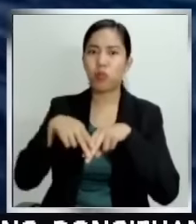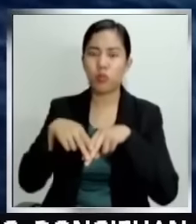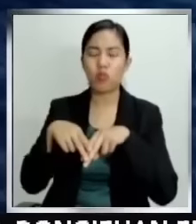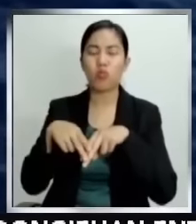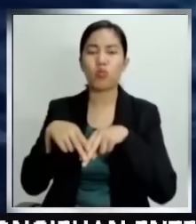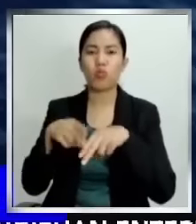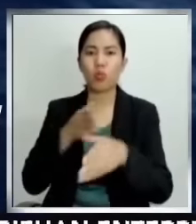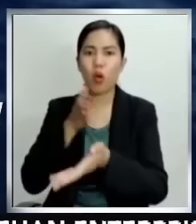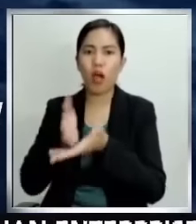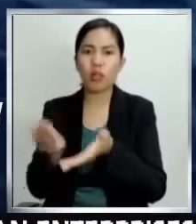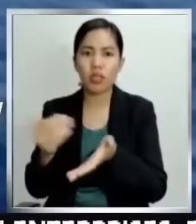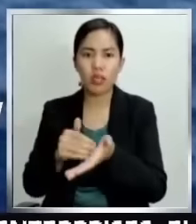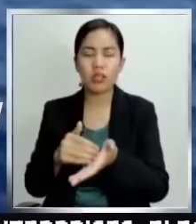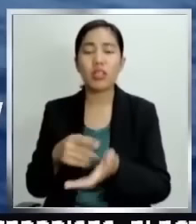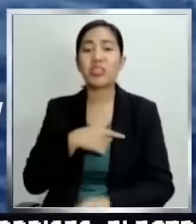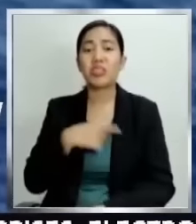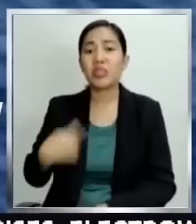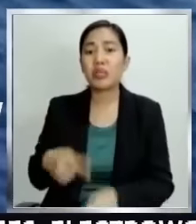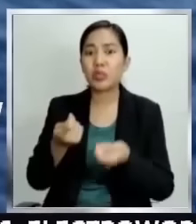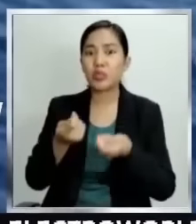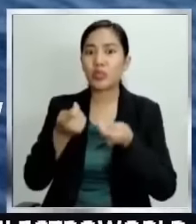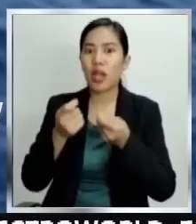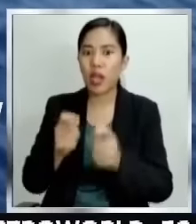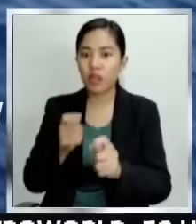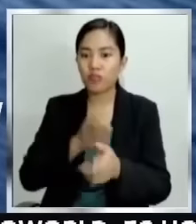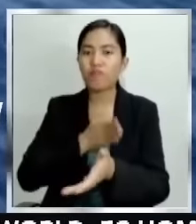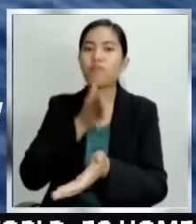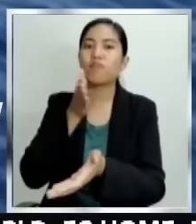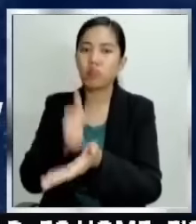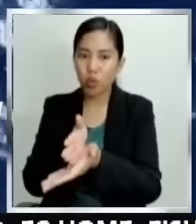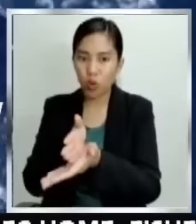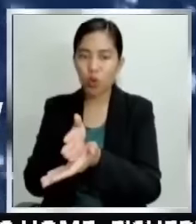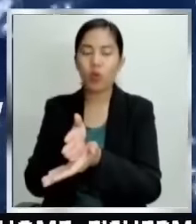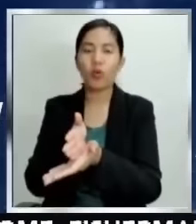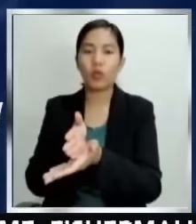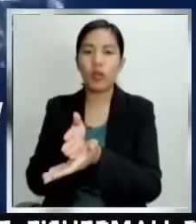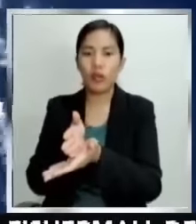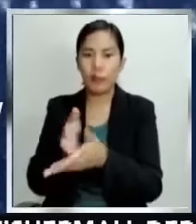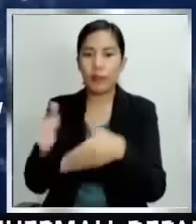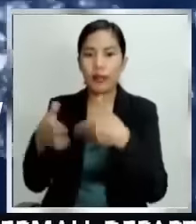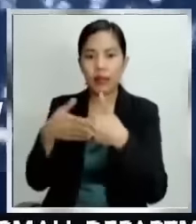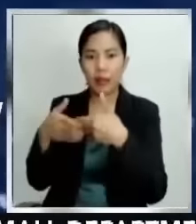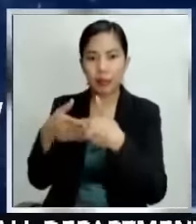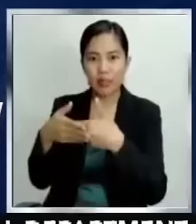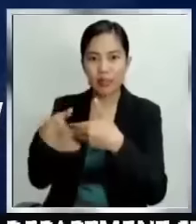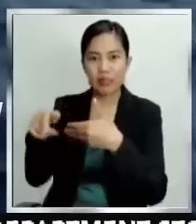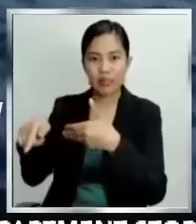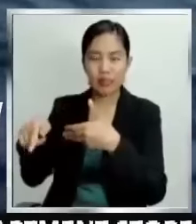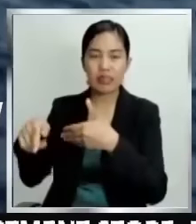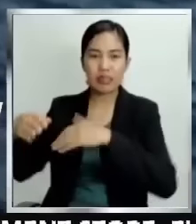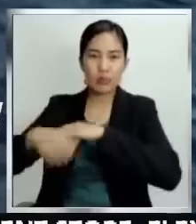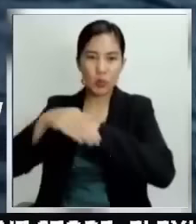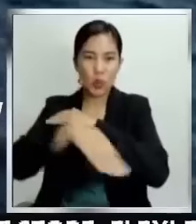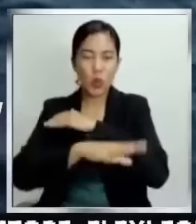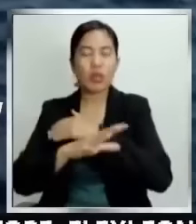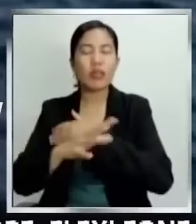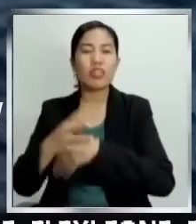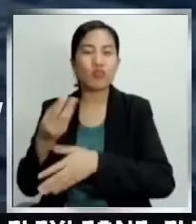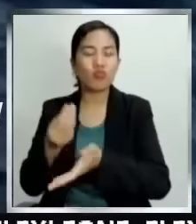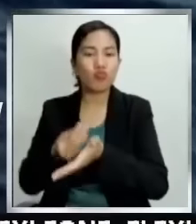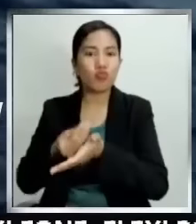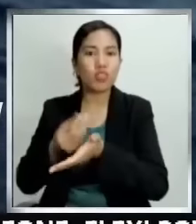na magkaroon ng presensya sa lugar na malapit lamang sa Recto Bank na pinaniniwala ang mayaman sa gas. Ang Recto Bank ang isa